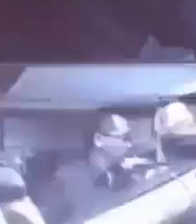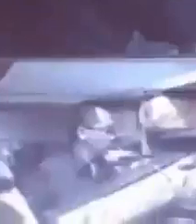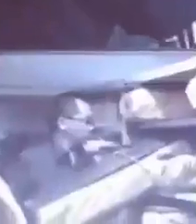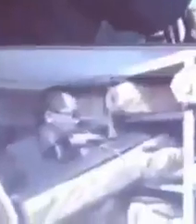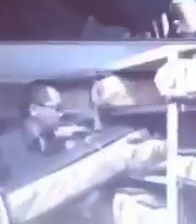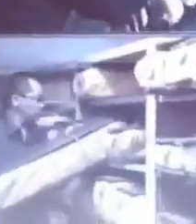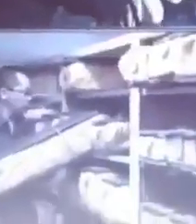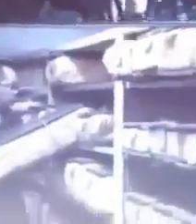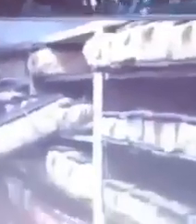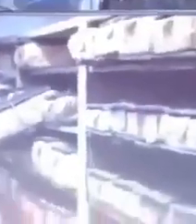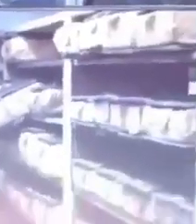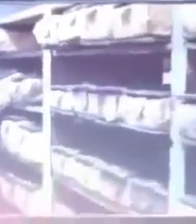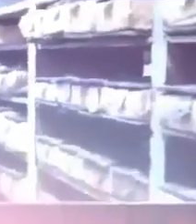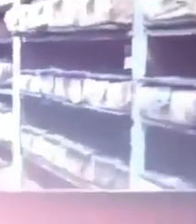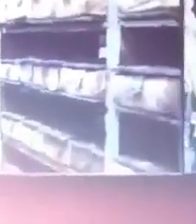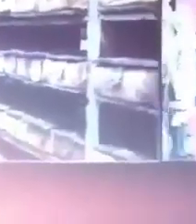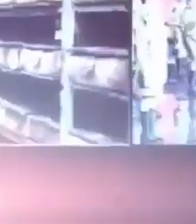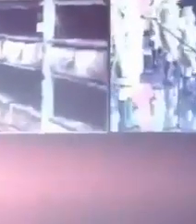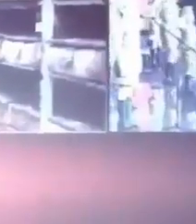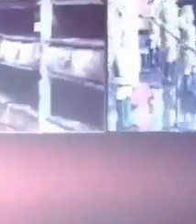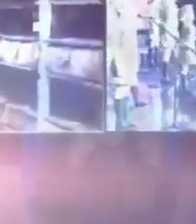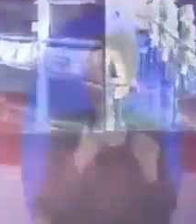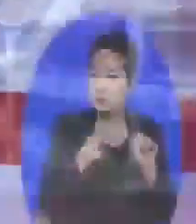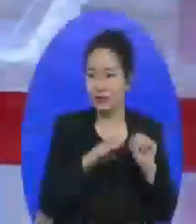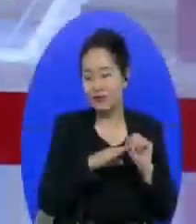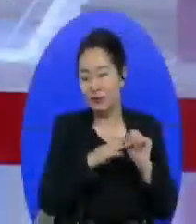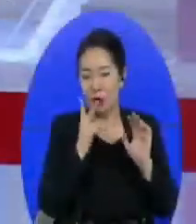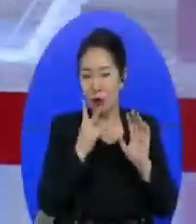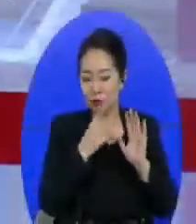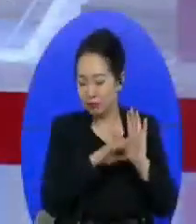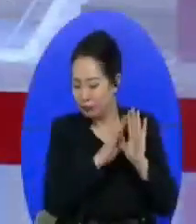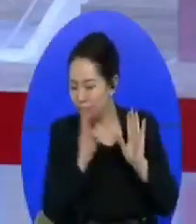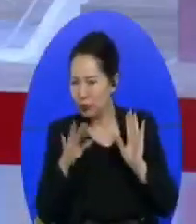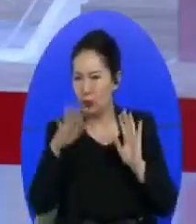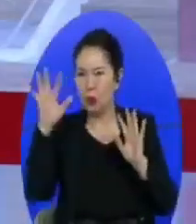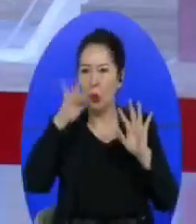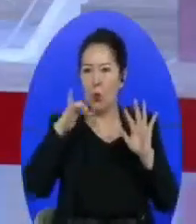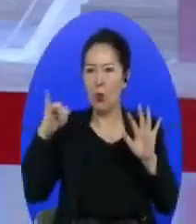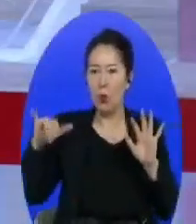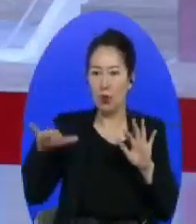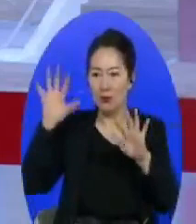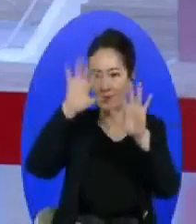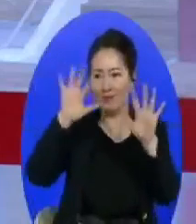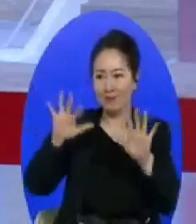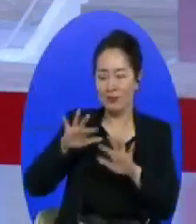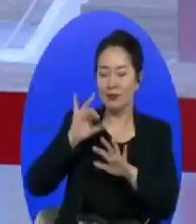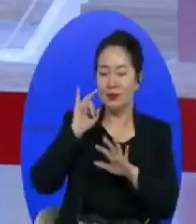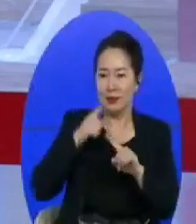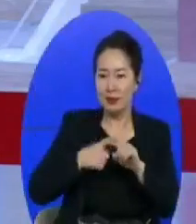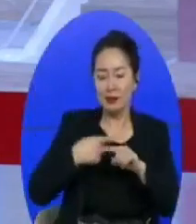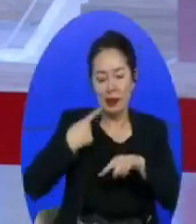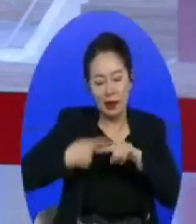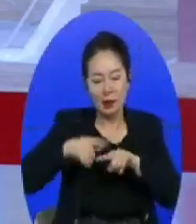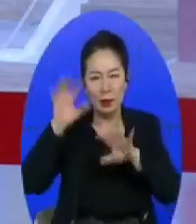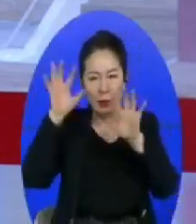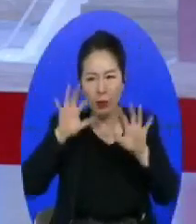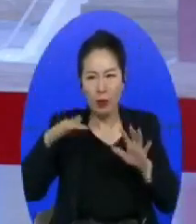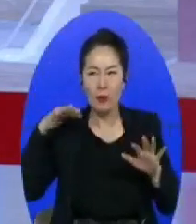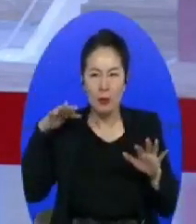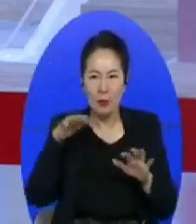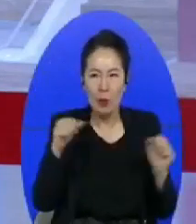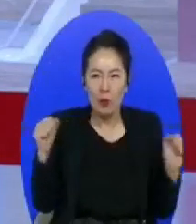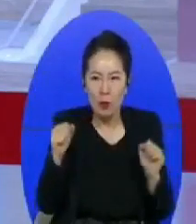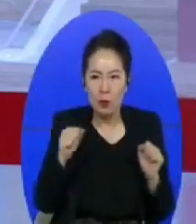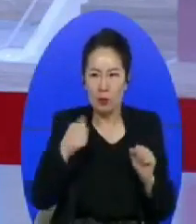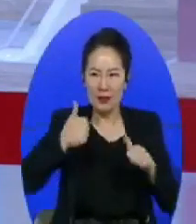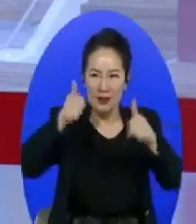хариуцлага хүлээж хяналт дорн үндэсний эрх ашигыг хэмжээний цас цаашдаа ихэнх нутгаар цас орж цасан шуурх шуурч хөтлөхийг